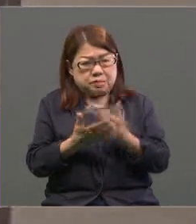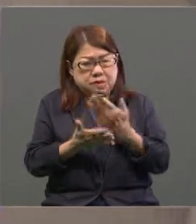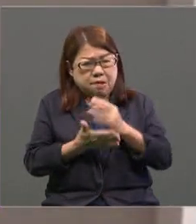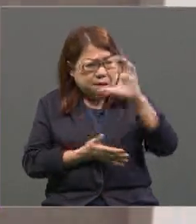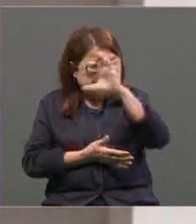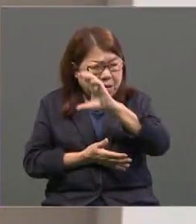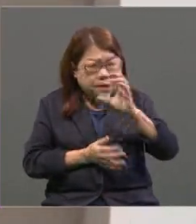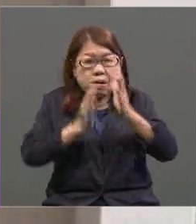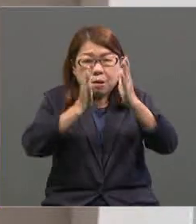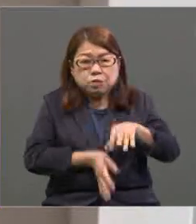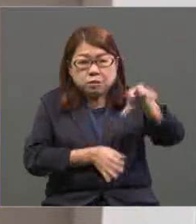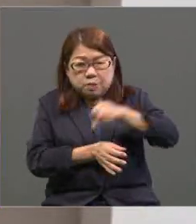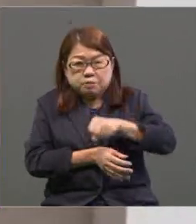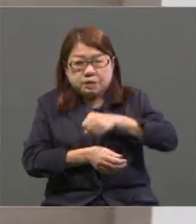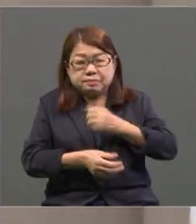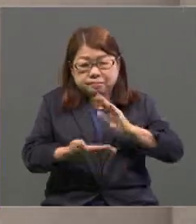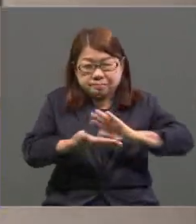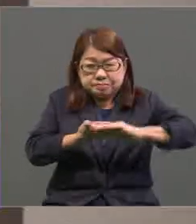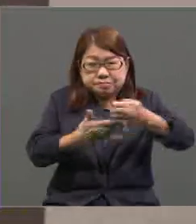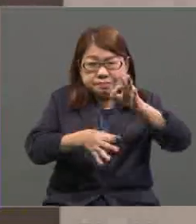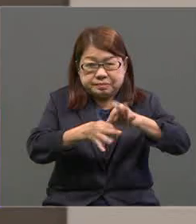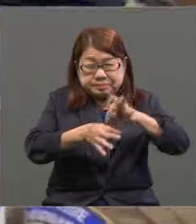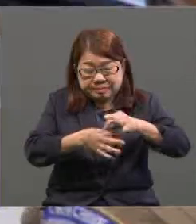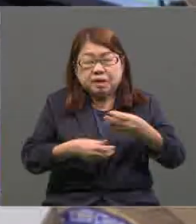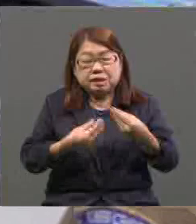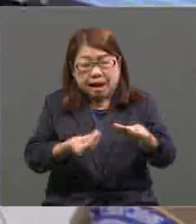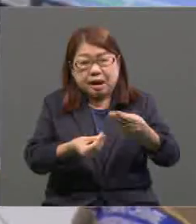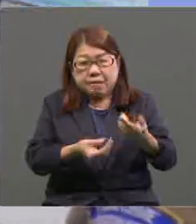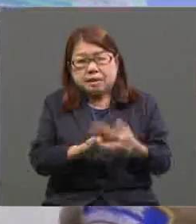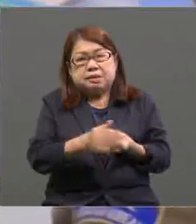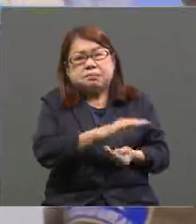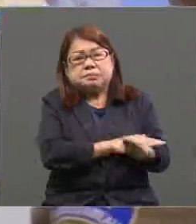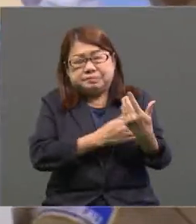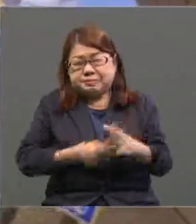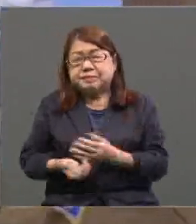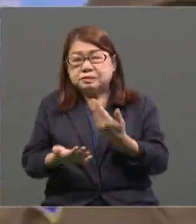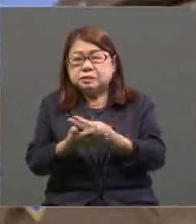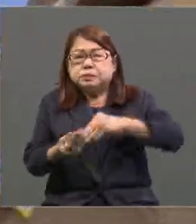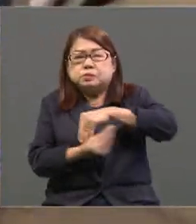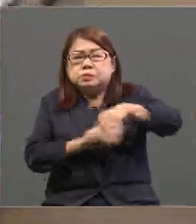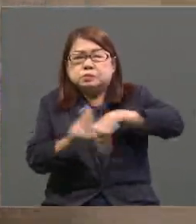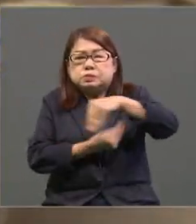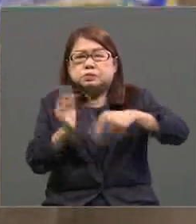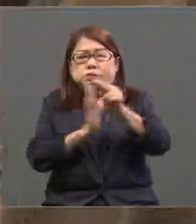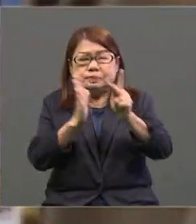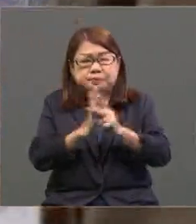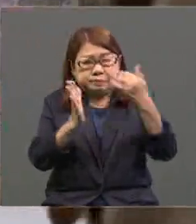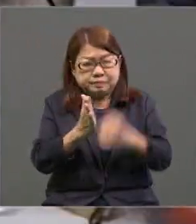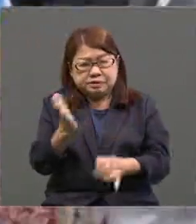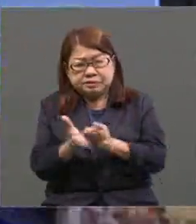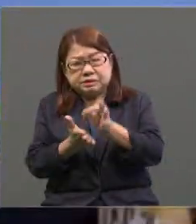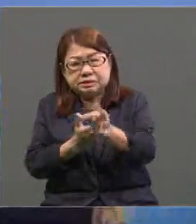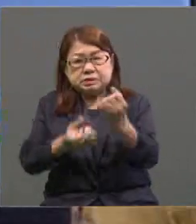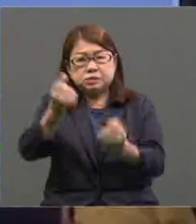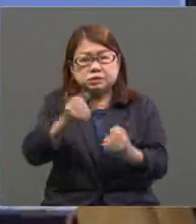บัญชีจากนั้นก็จะเอาเงินที่ได้จากการทำเว็บพนันออนไลน์ไปฟอกเงินเปลี่ยนแปลงเป็นสินทรัพย์ซึ่งเขาพบตามเส้น